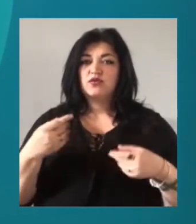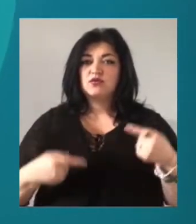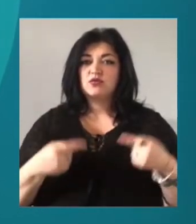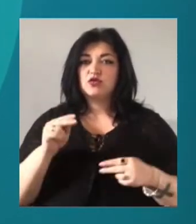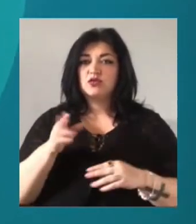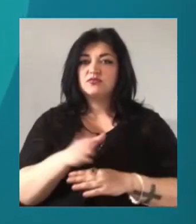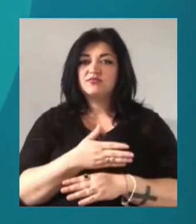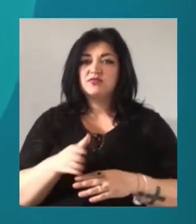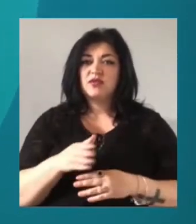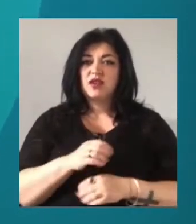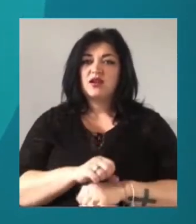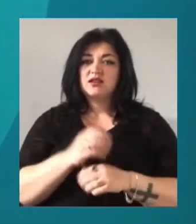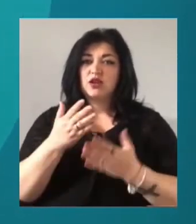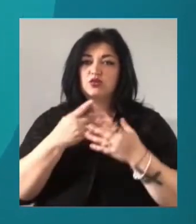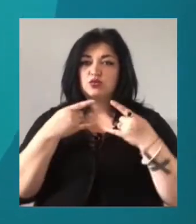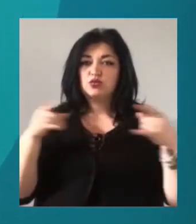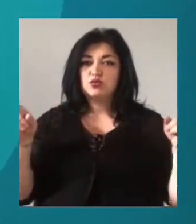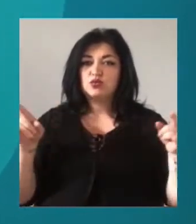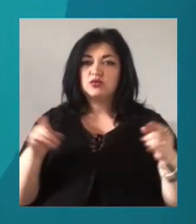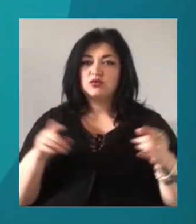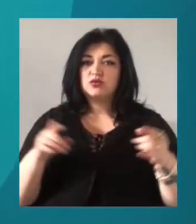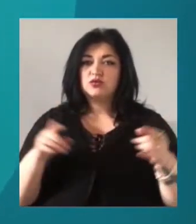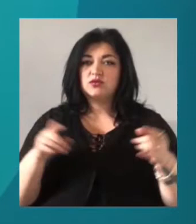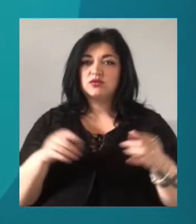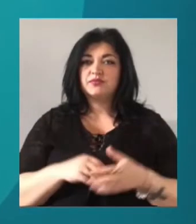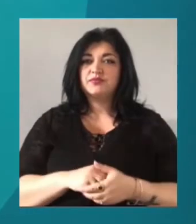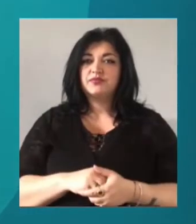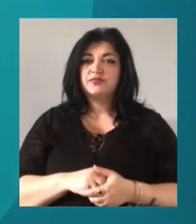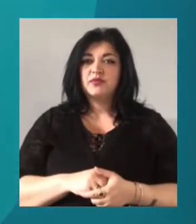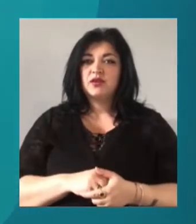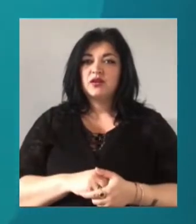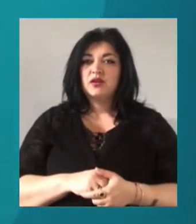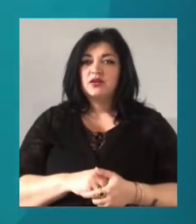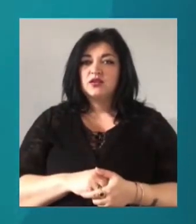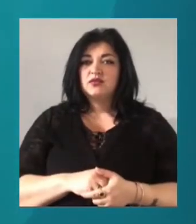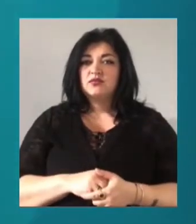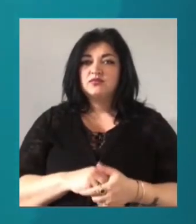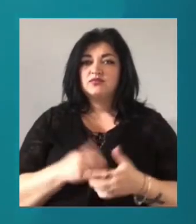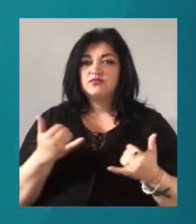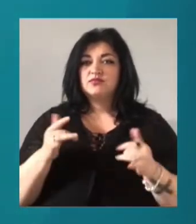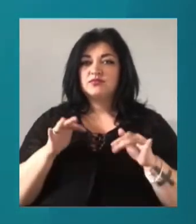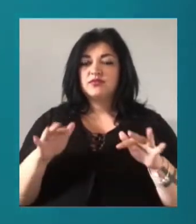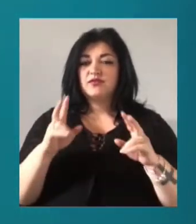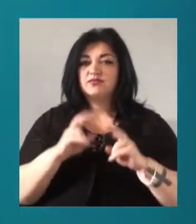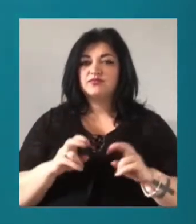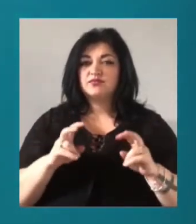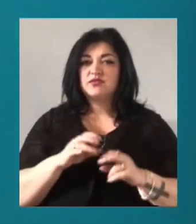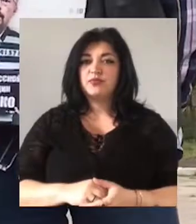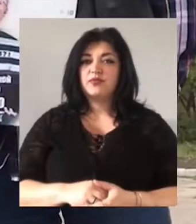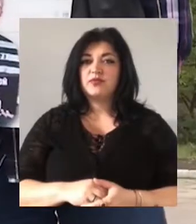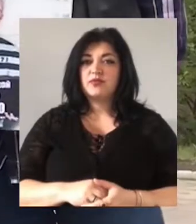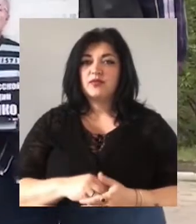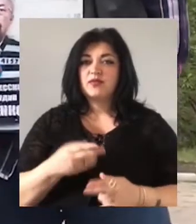акцій кіностудії. З одного боку, Ткаченко виступатиме власником підприємства, з іншого – представником міністерства, з яким кіностудія